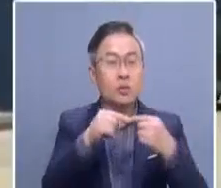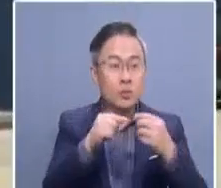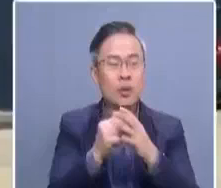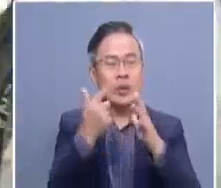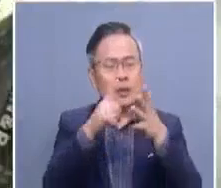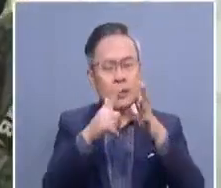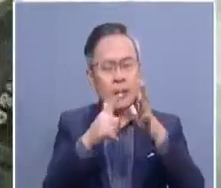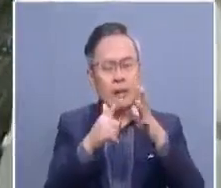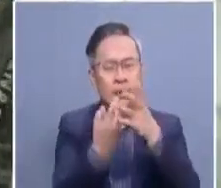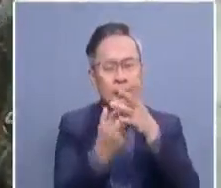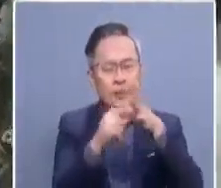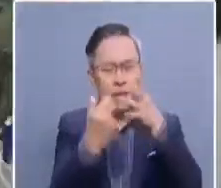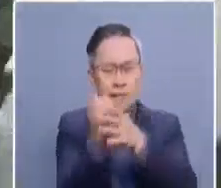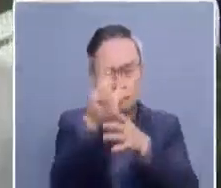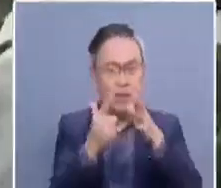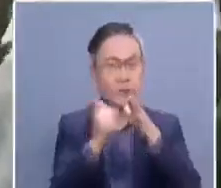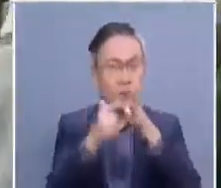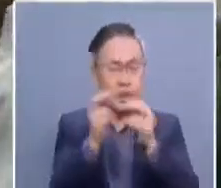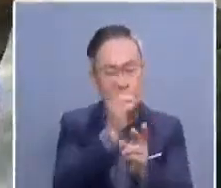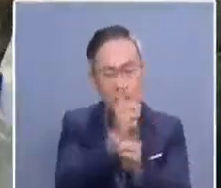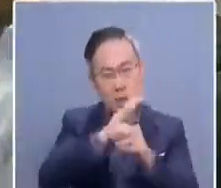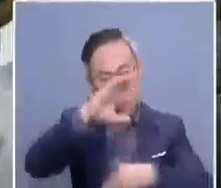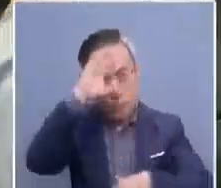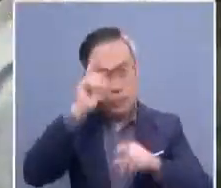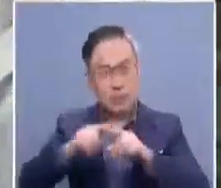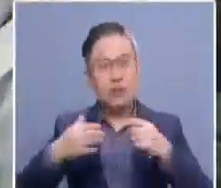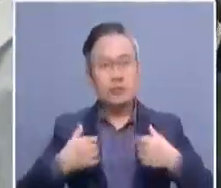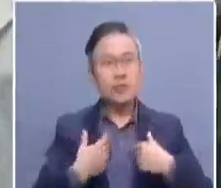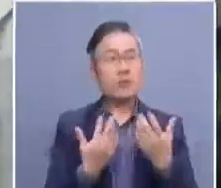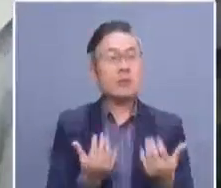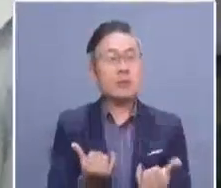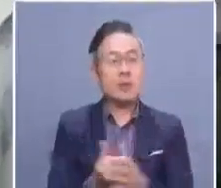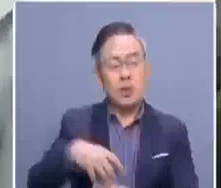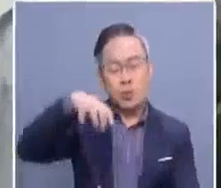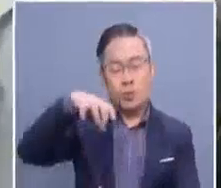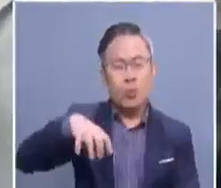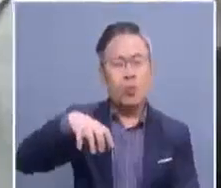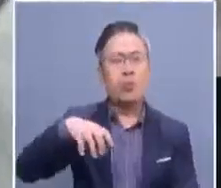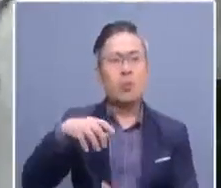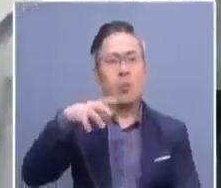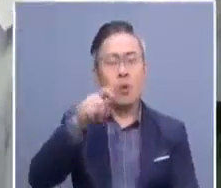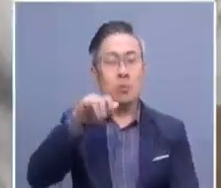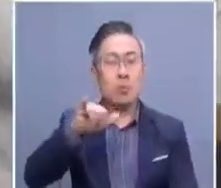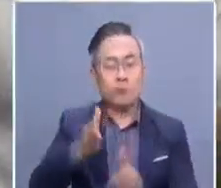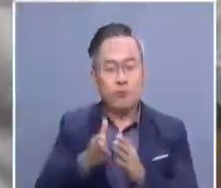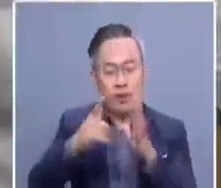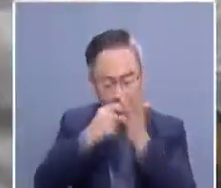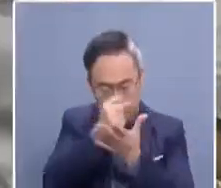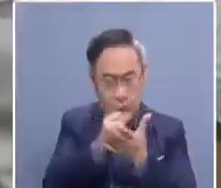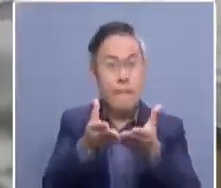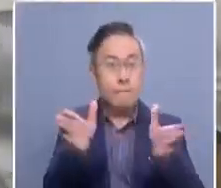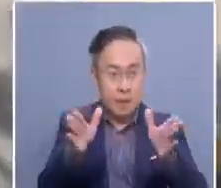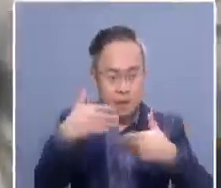จจุบันแบบไม่เสียค่าใช้จ่ายนอกจากนี้ภายในงานเจ้าหน้าที่จากกองควบคุมวัตถุเสพติดอย.ยังได้เ